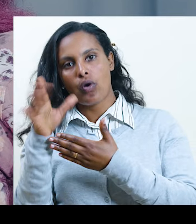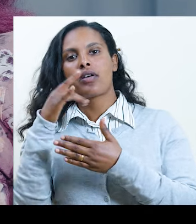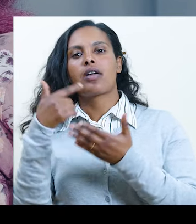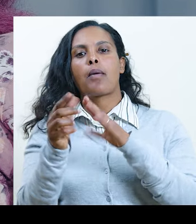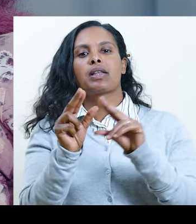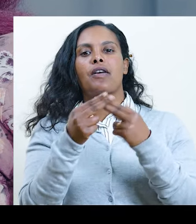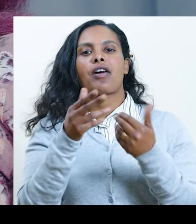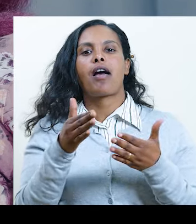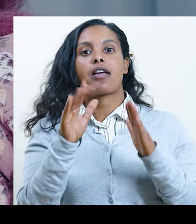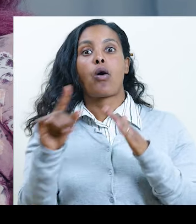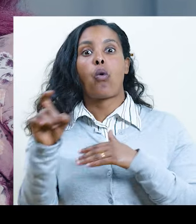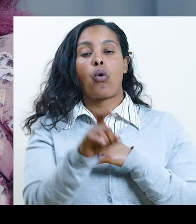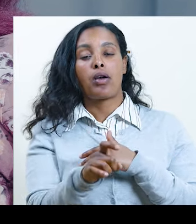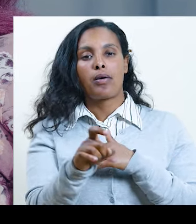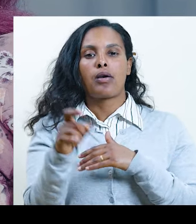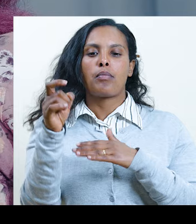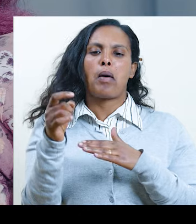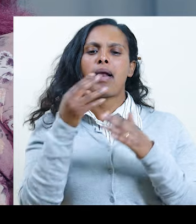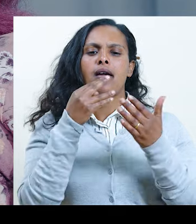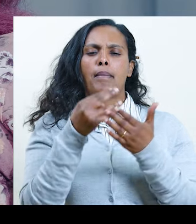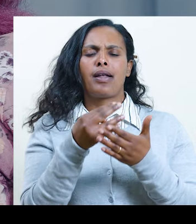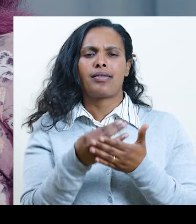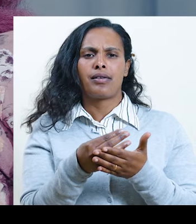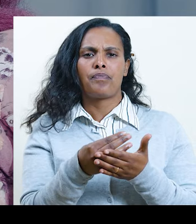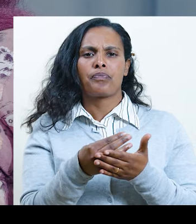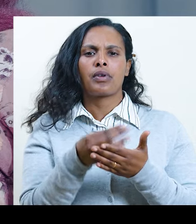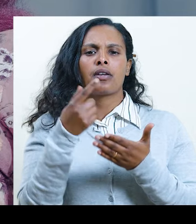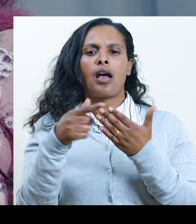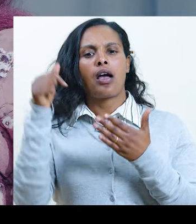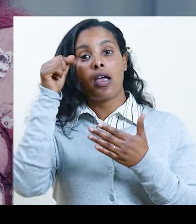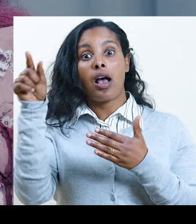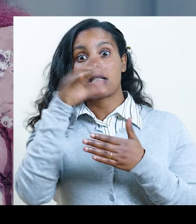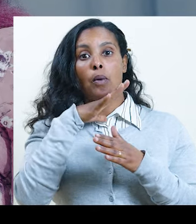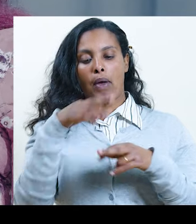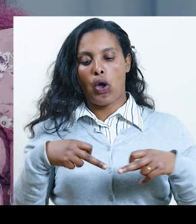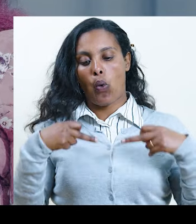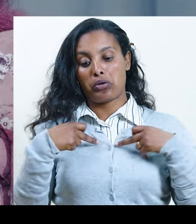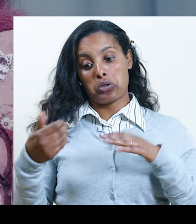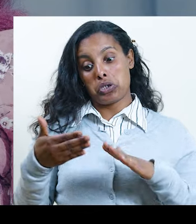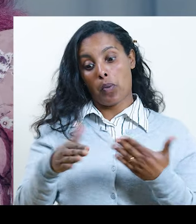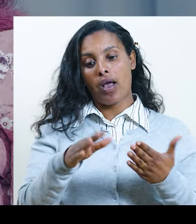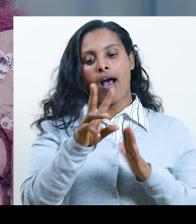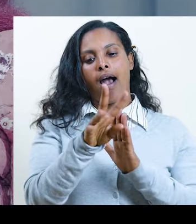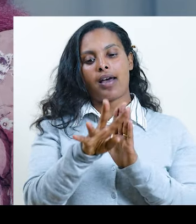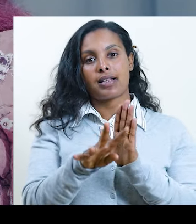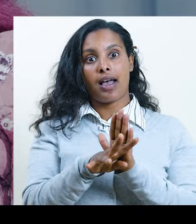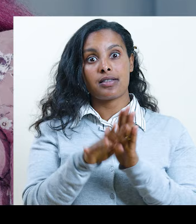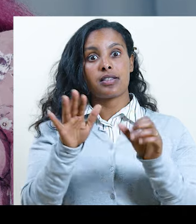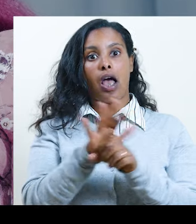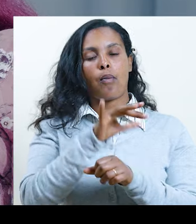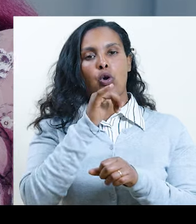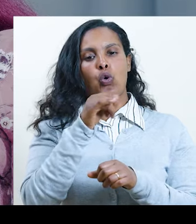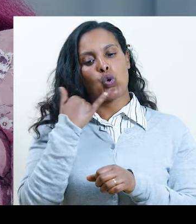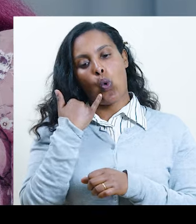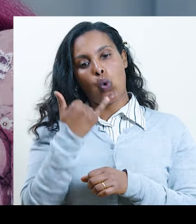ያሳውቃሉ። ያ ቤተሰብ ፍቃደኛ ከሆነ በመልካምነት ያ ሰው በህይወት እንዳለፈ 24 ሰዓት